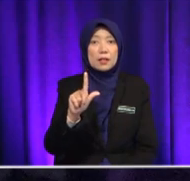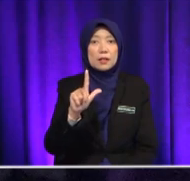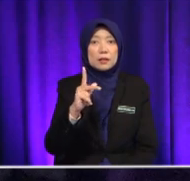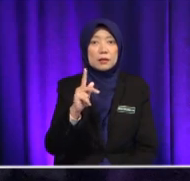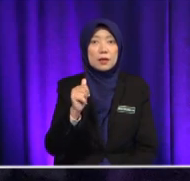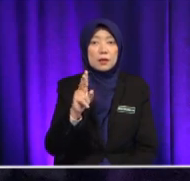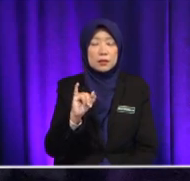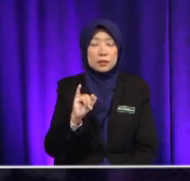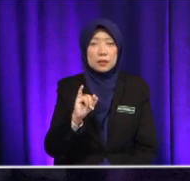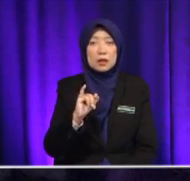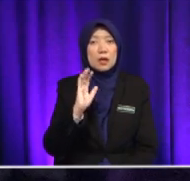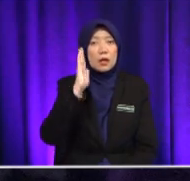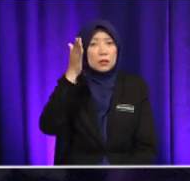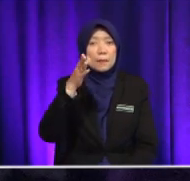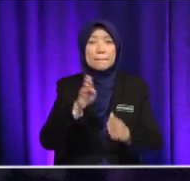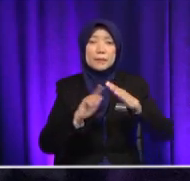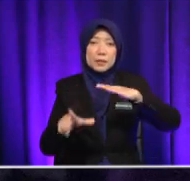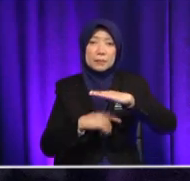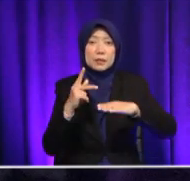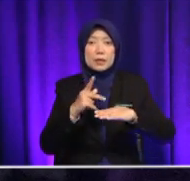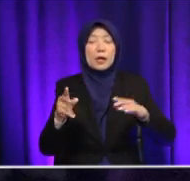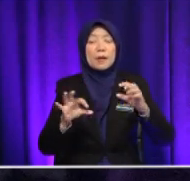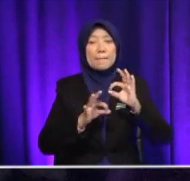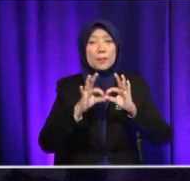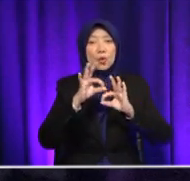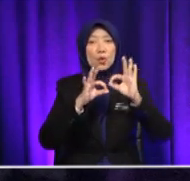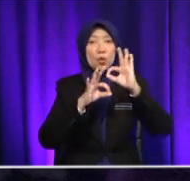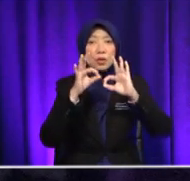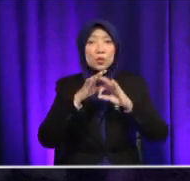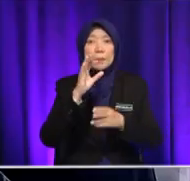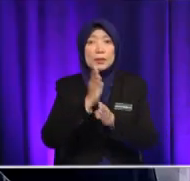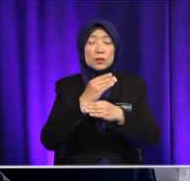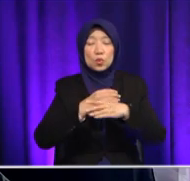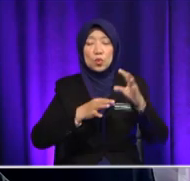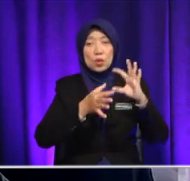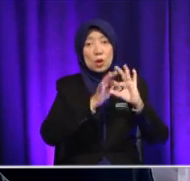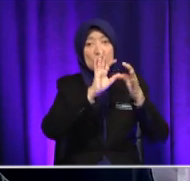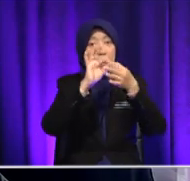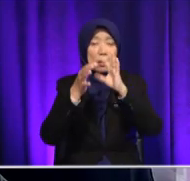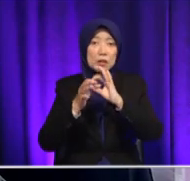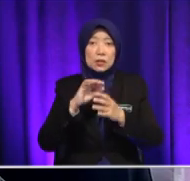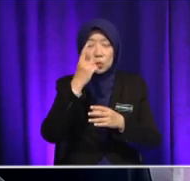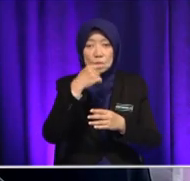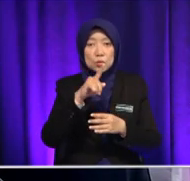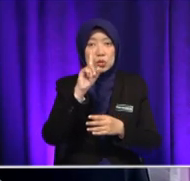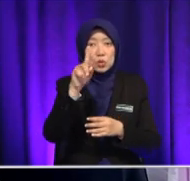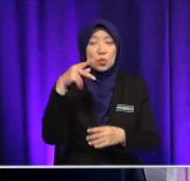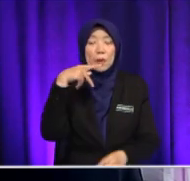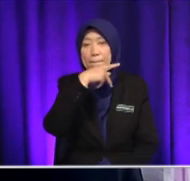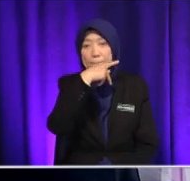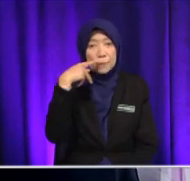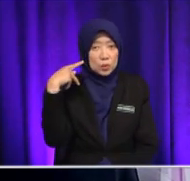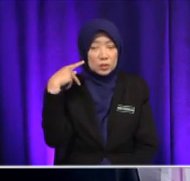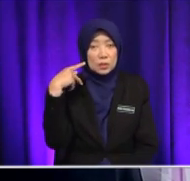melibatkan molekul-molekul getah yang berbentuk rantai yang diselaputi oleh satu lapisan membran protein. Ya. Okey, terdapat